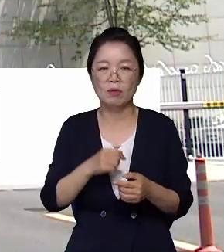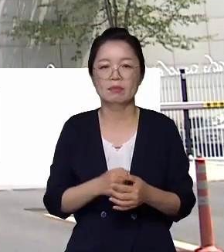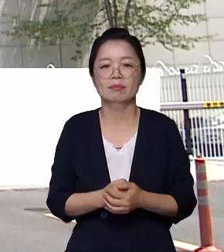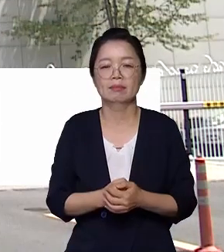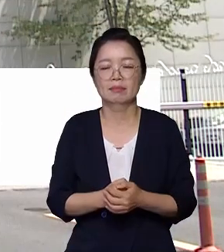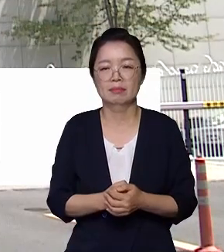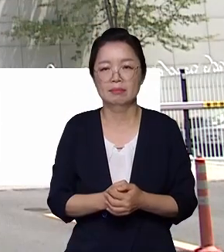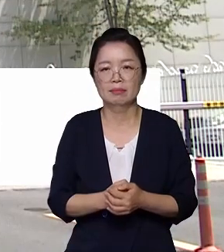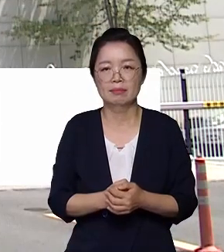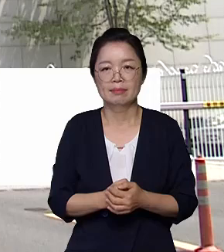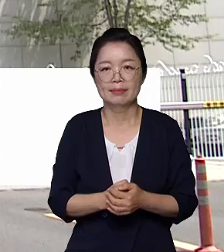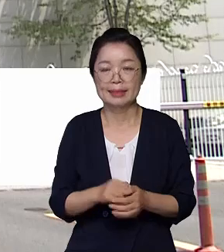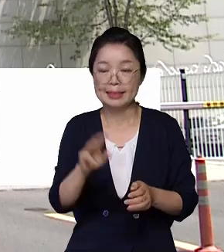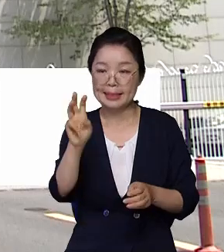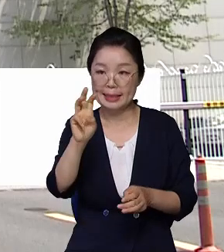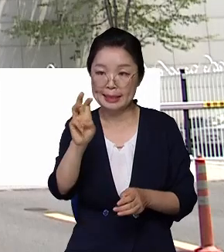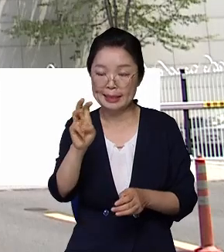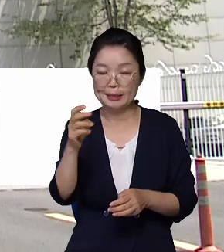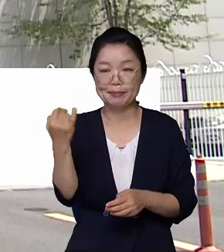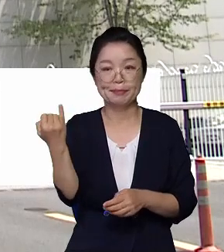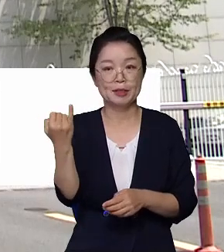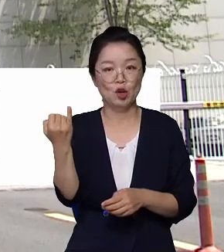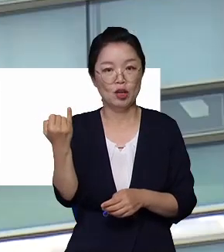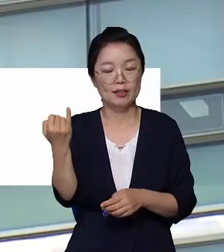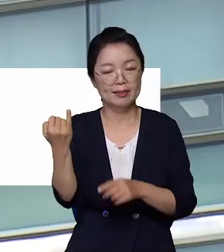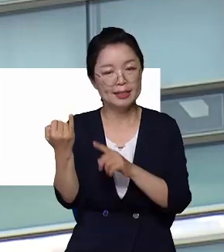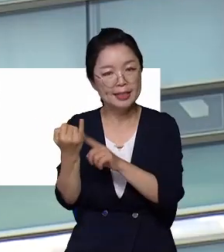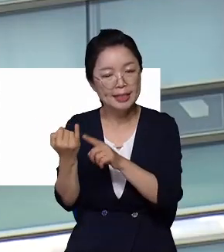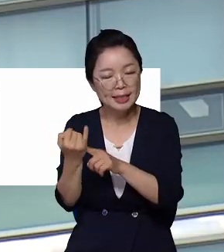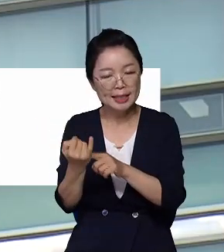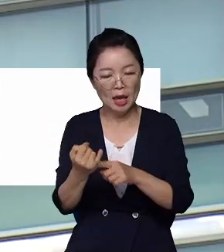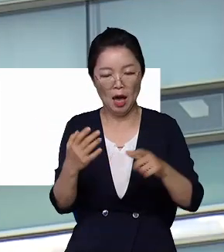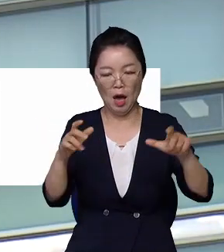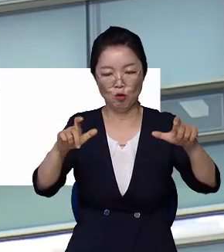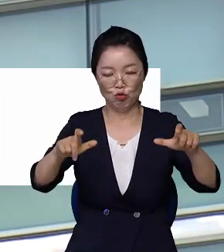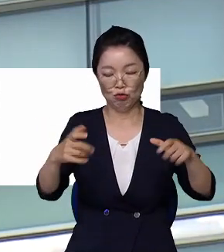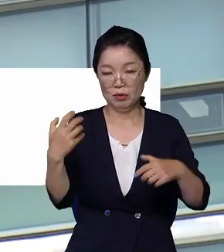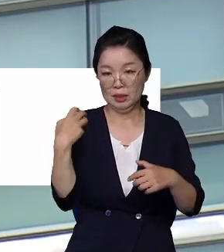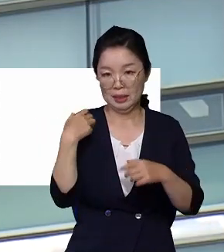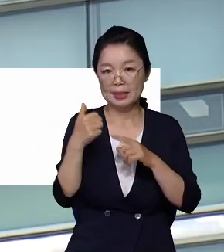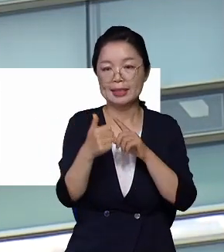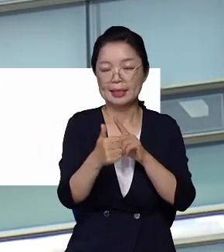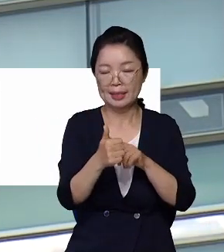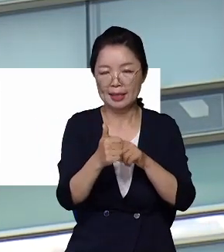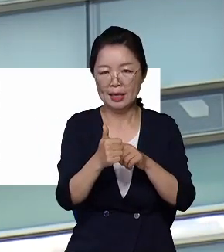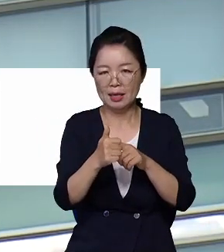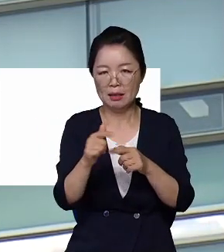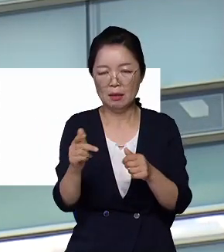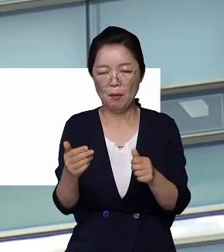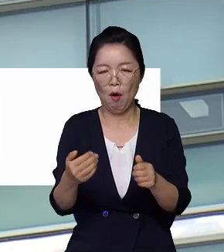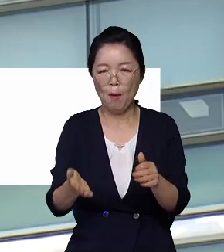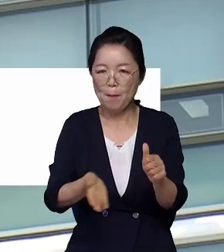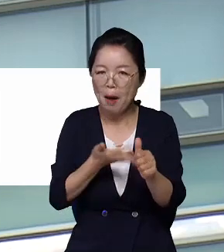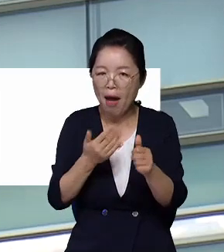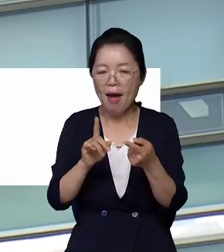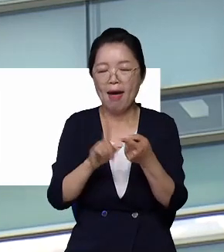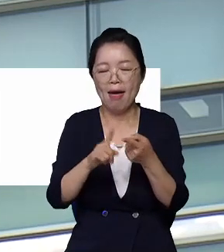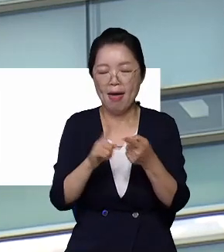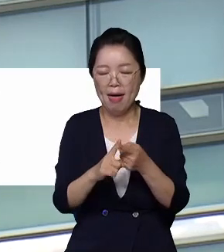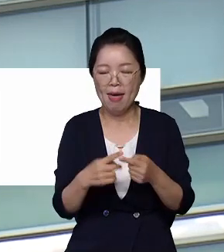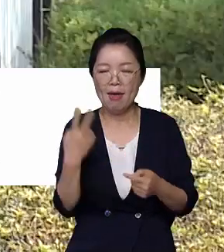광주지방경찰청은 지난 1일 30대 여성이 광주의 현직 구청장 한 명으로부터 성폭행을 당했다고 고소해 수사에 들어갔다고